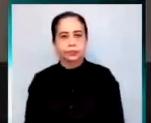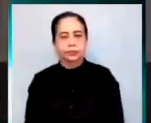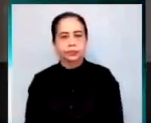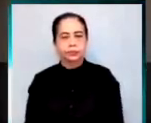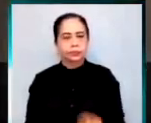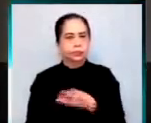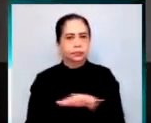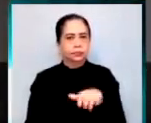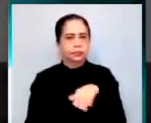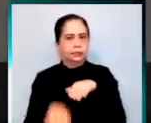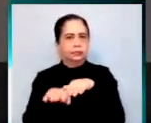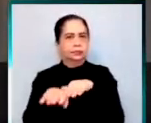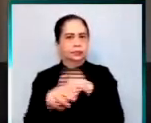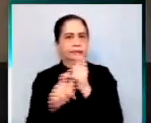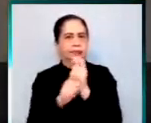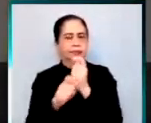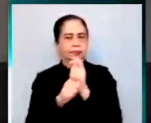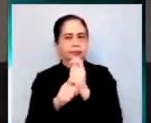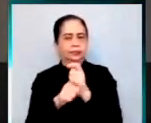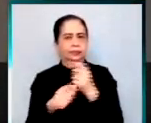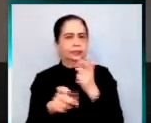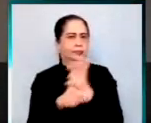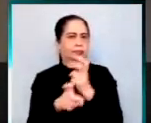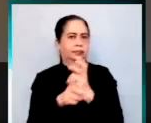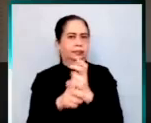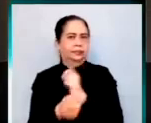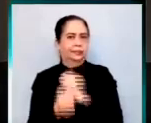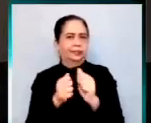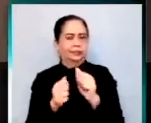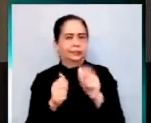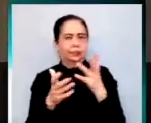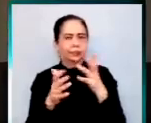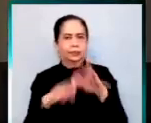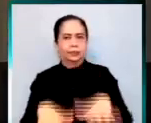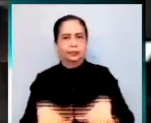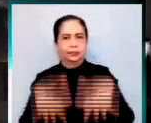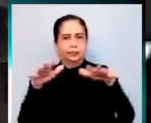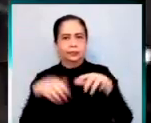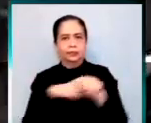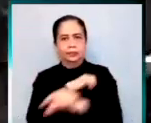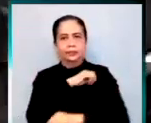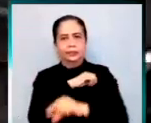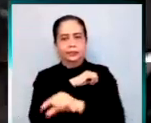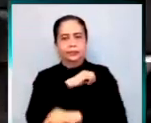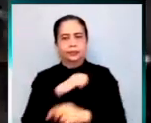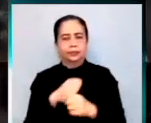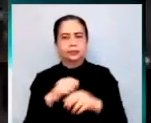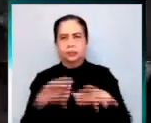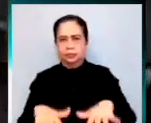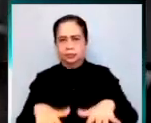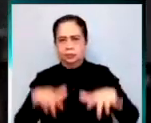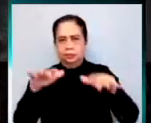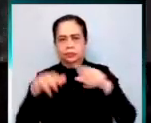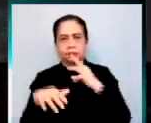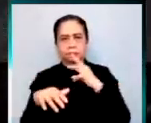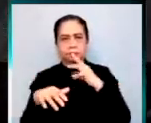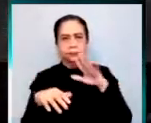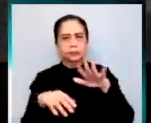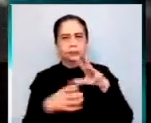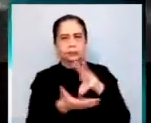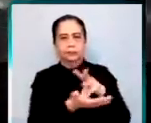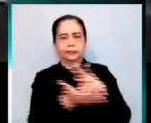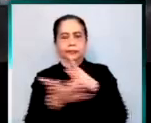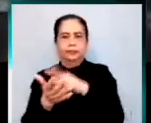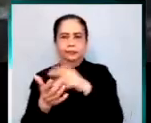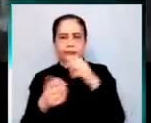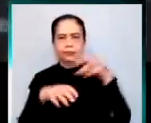yan traffic sa National Highway, nahirapang makatawid sa baha sa Tagkawayan, Quezon. Mataas na kasi ang tubig sa ilang lugar dahil sa pag-ulan